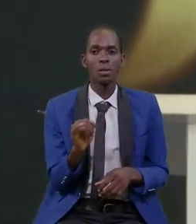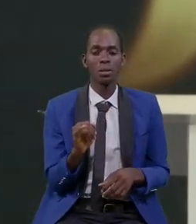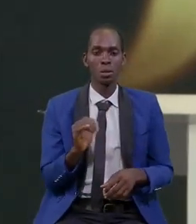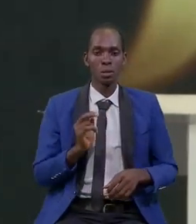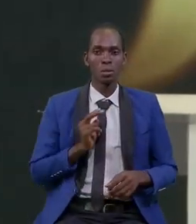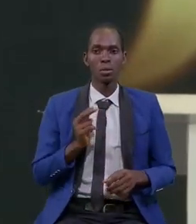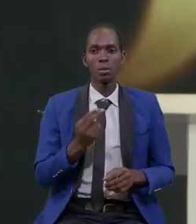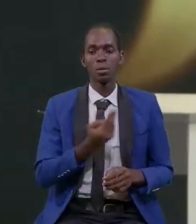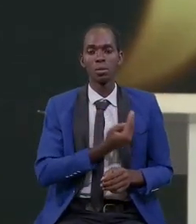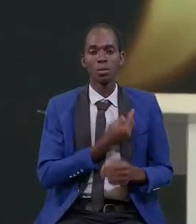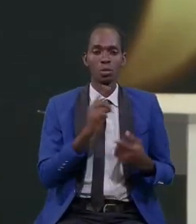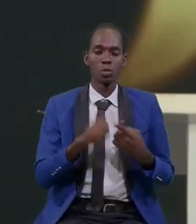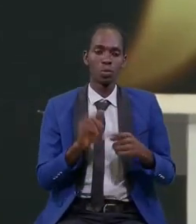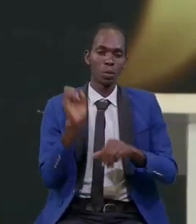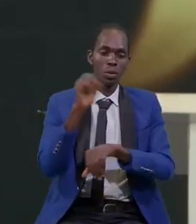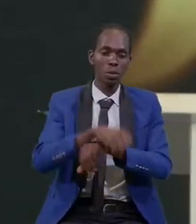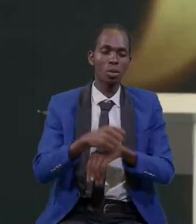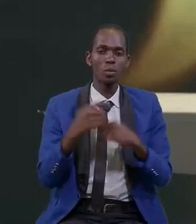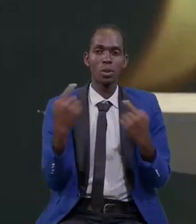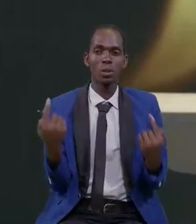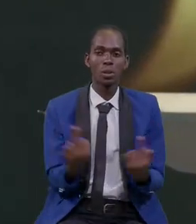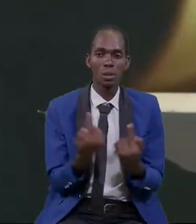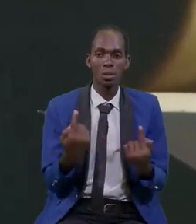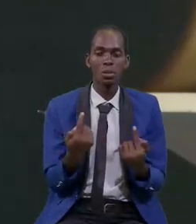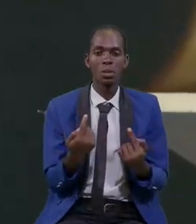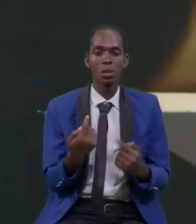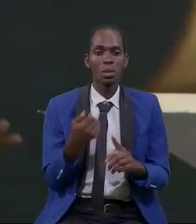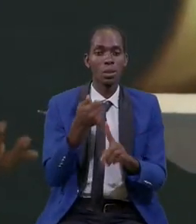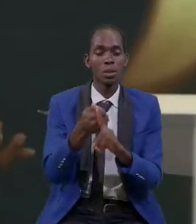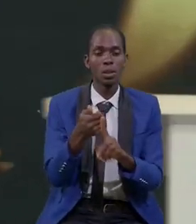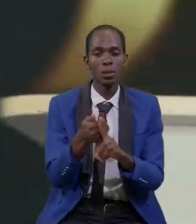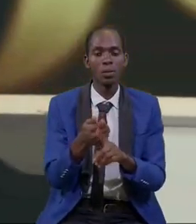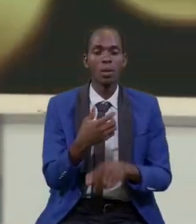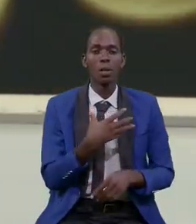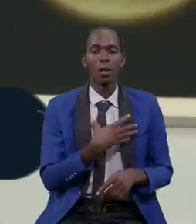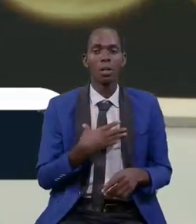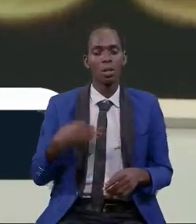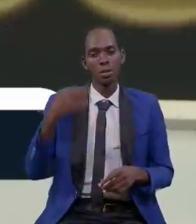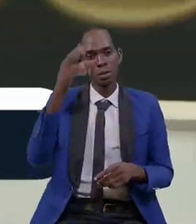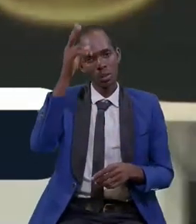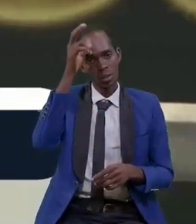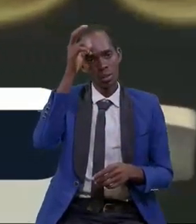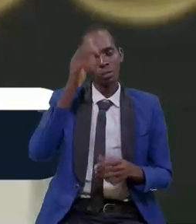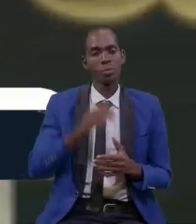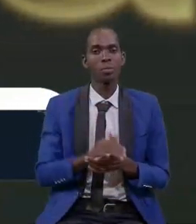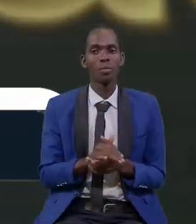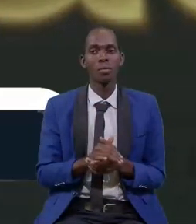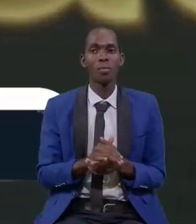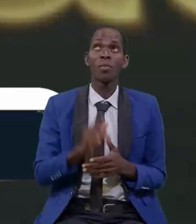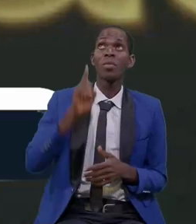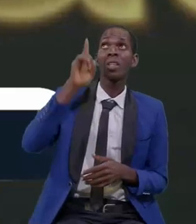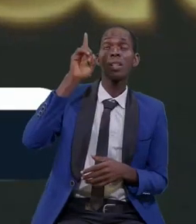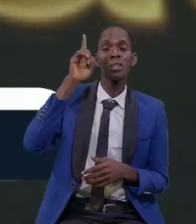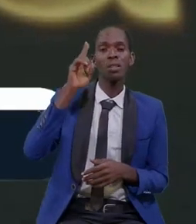qui nous donne la victoire sur le péché, le moi et Satan. Jésus, le vainqueur, qui